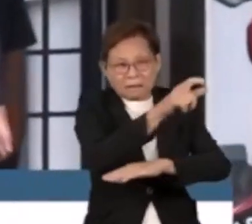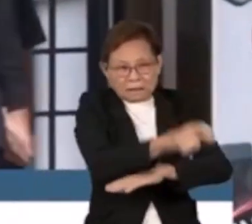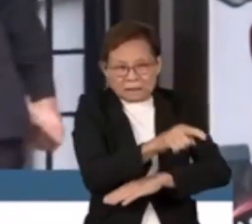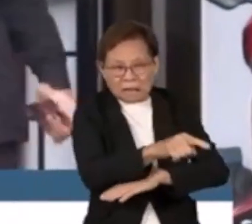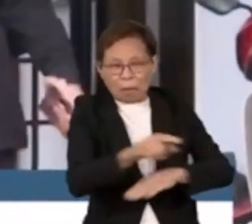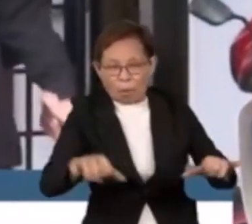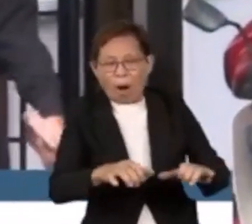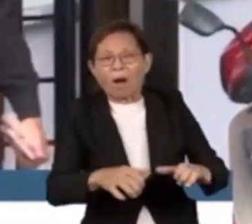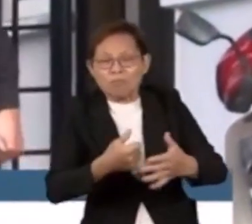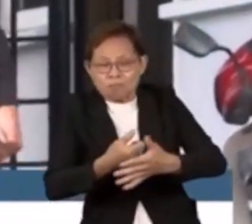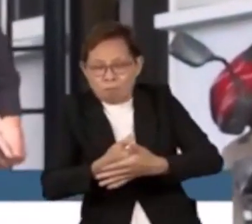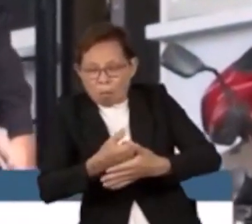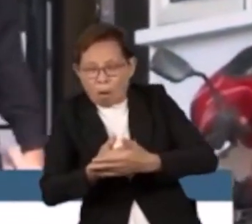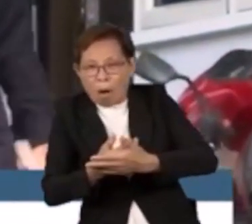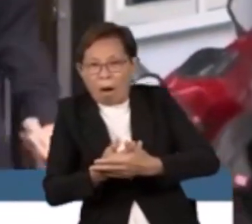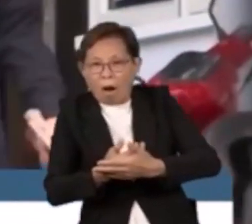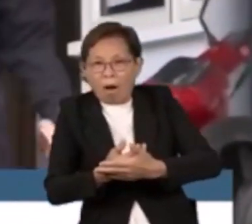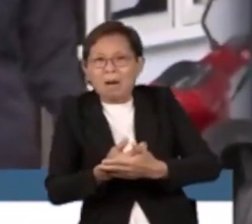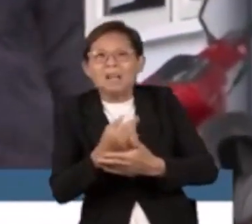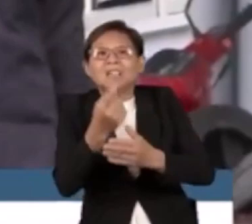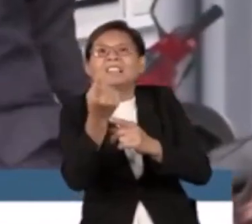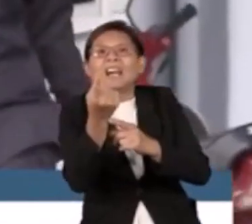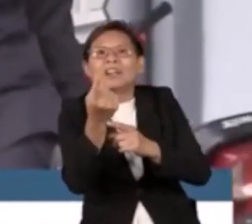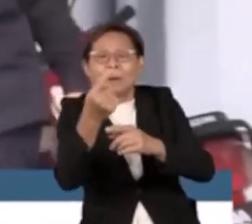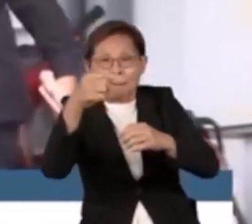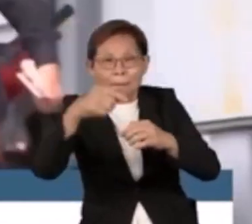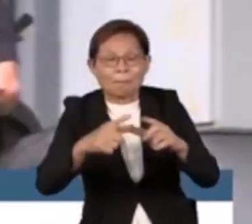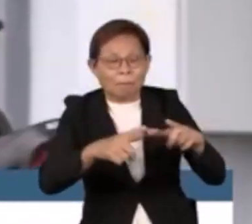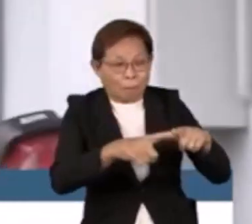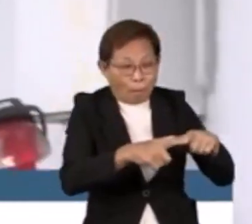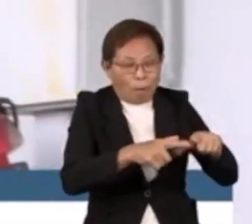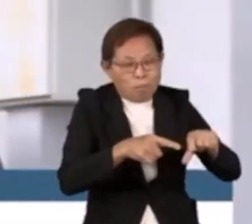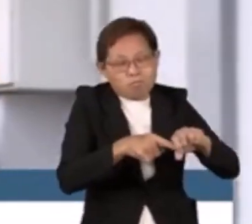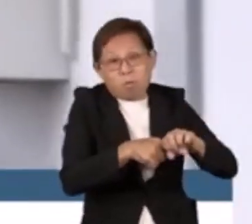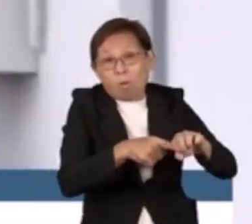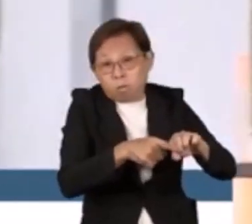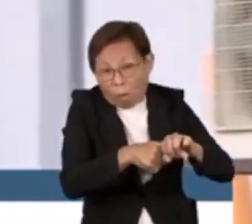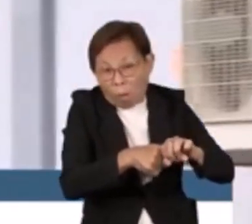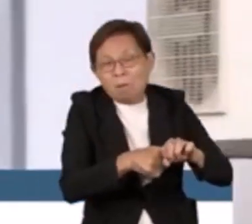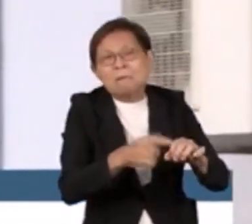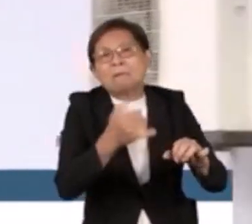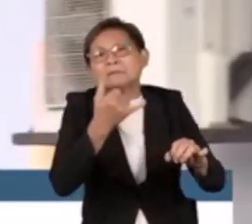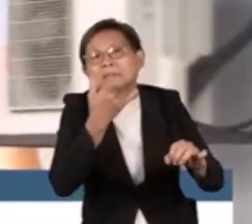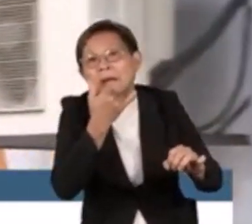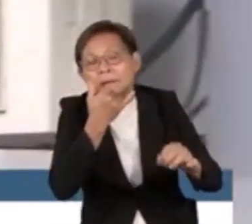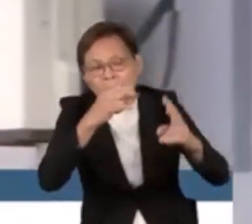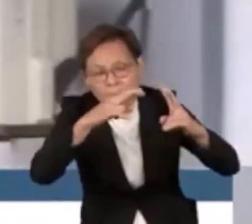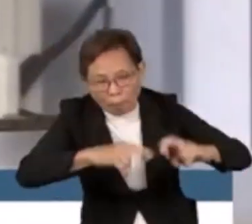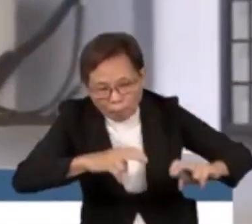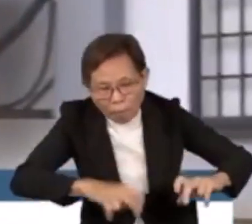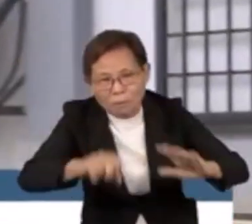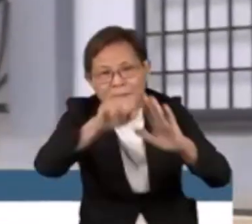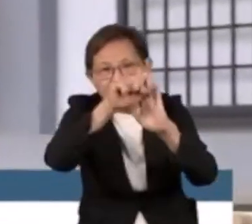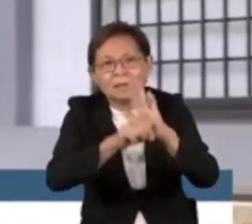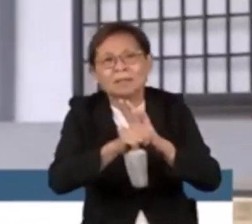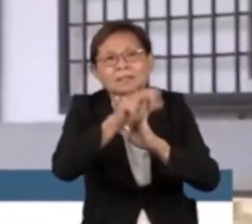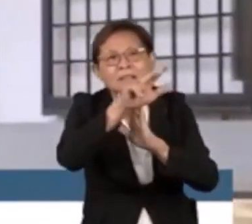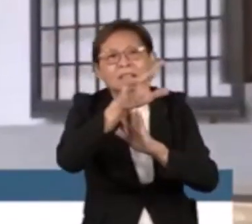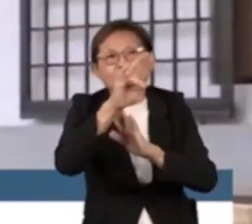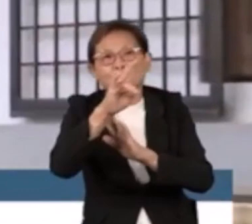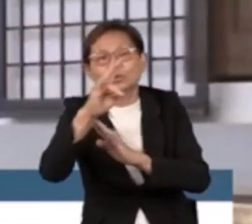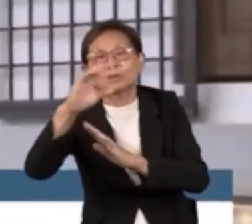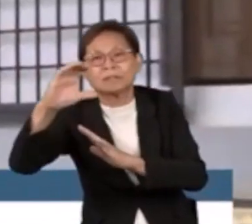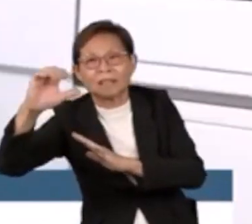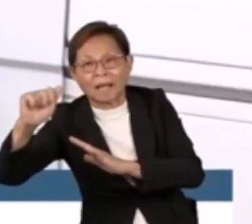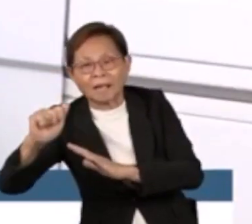perbuatan itu dengan memasukkan jari ke dalam kemaluan mangsa kesalahan di siasat di bawah season 377